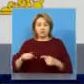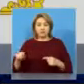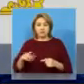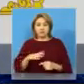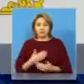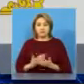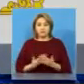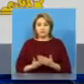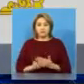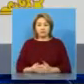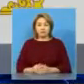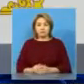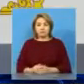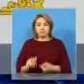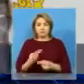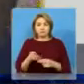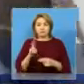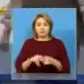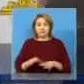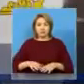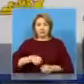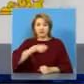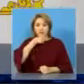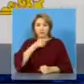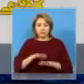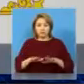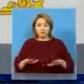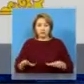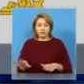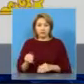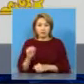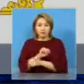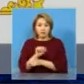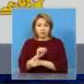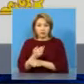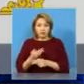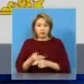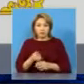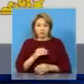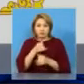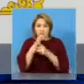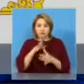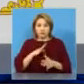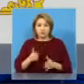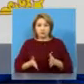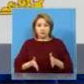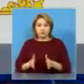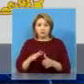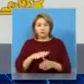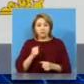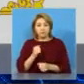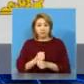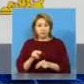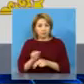примерно. Сол себептен үлкен кісілердің, балалардың қоғамдық көлікпен қатынауына өте қолайсыз. Егер асфальт салып берсе, ол